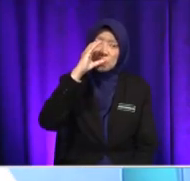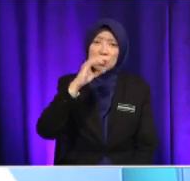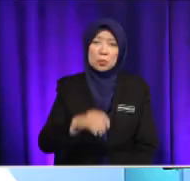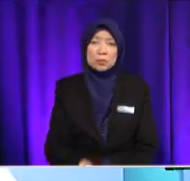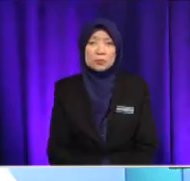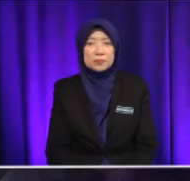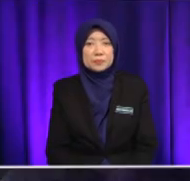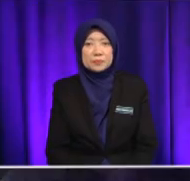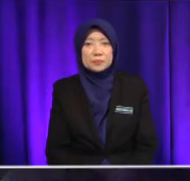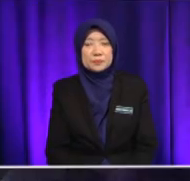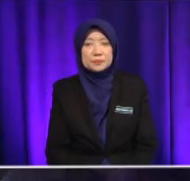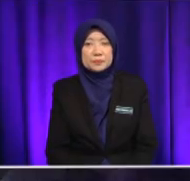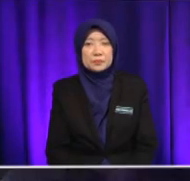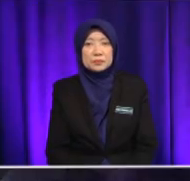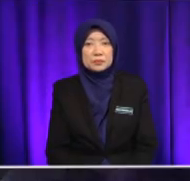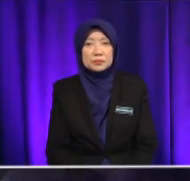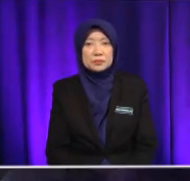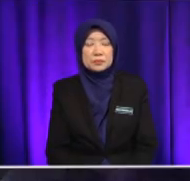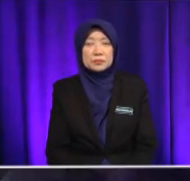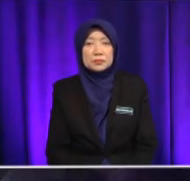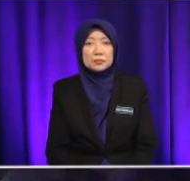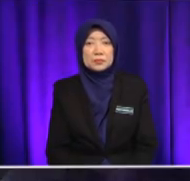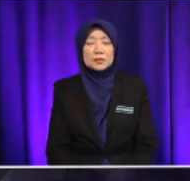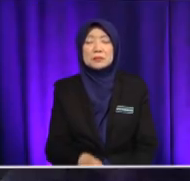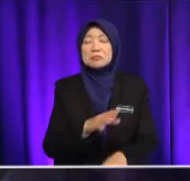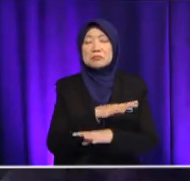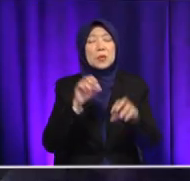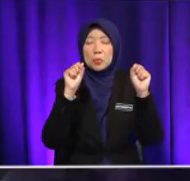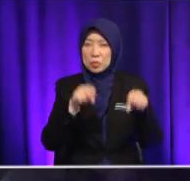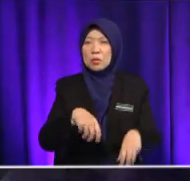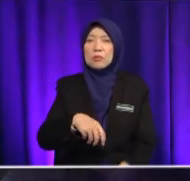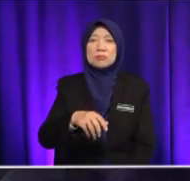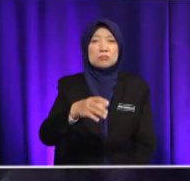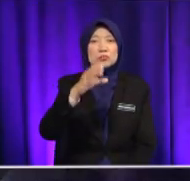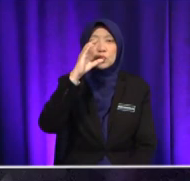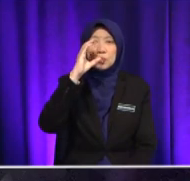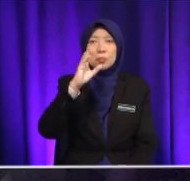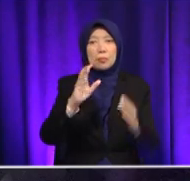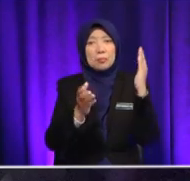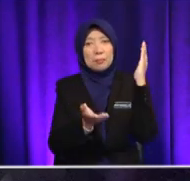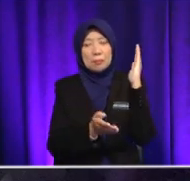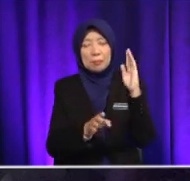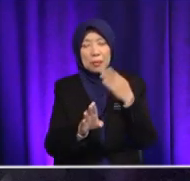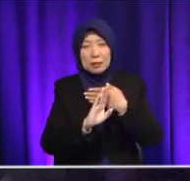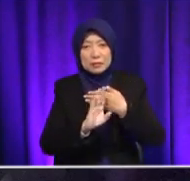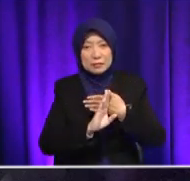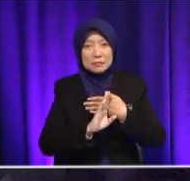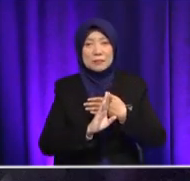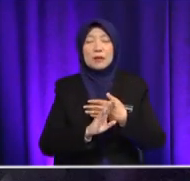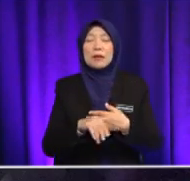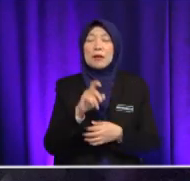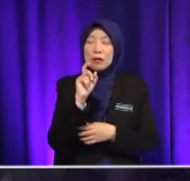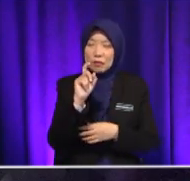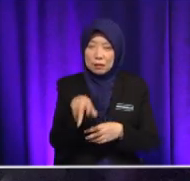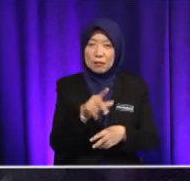Jika setakat ni macam itulah. Okey. Jadi yang ni merupakan salah satu langkah berjaga-jaga lah kan Ego. Langkah